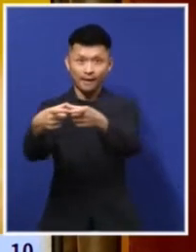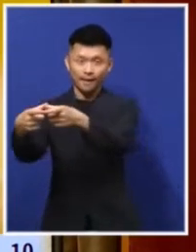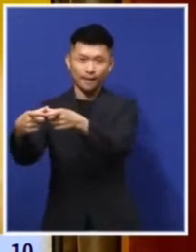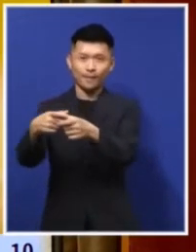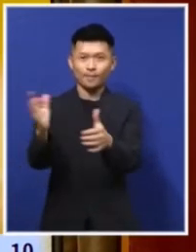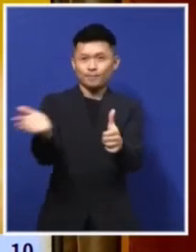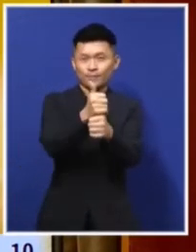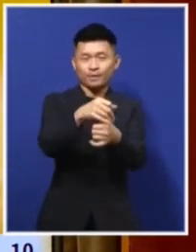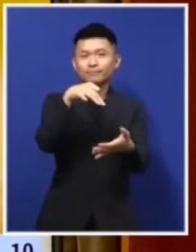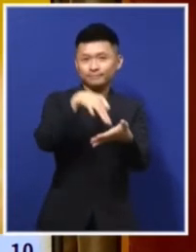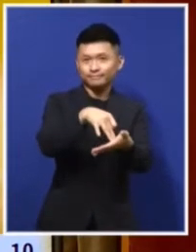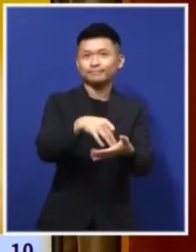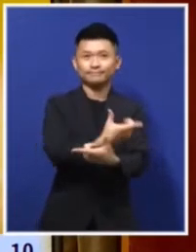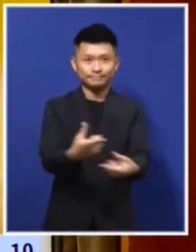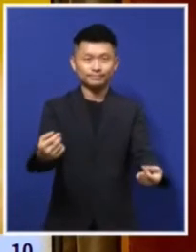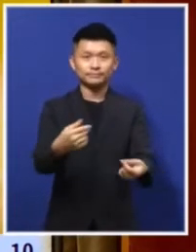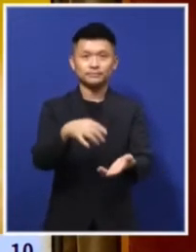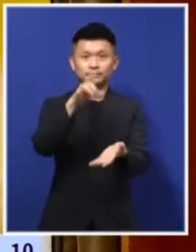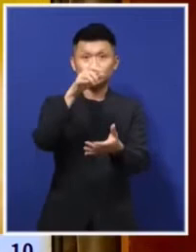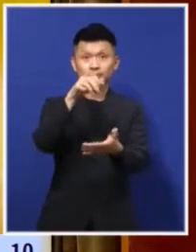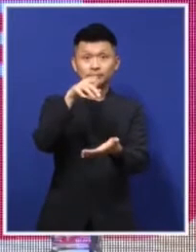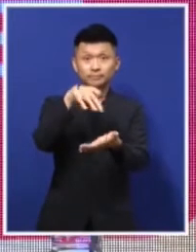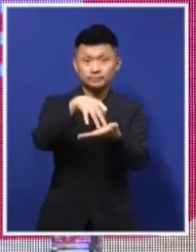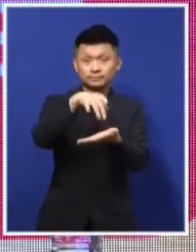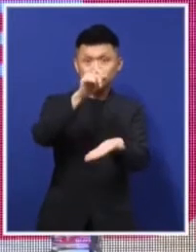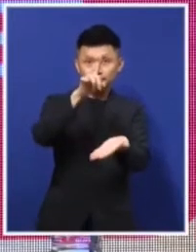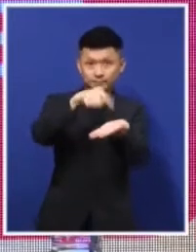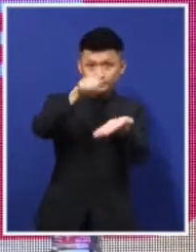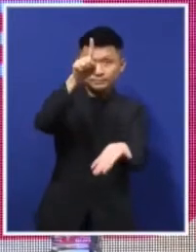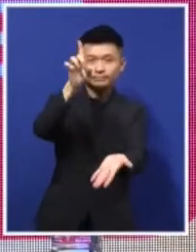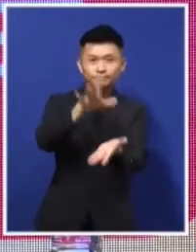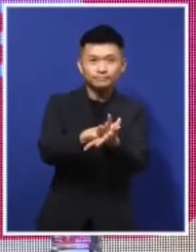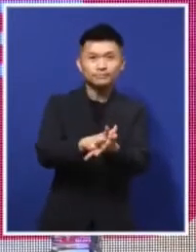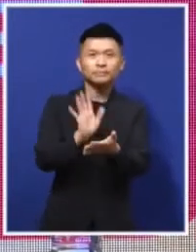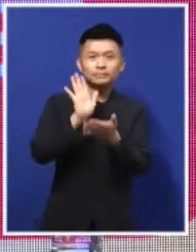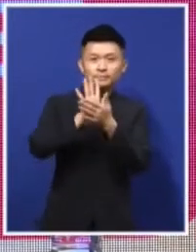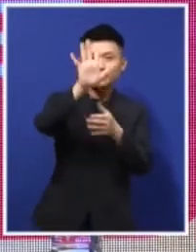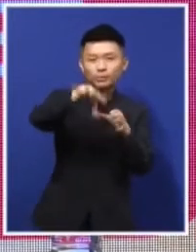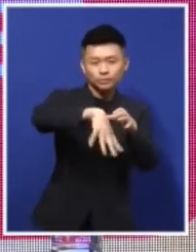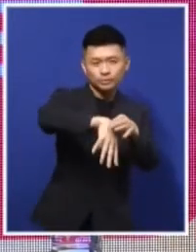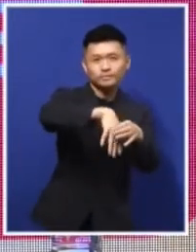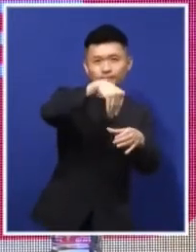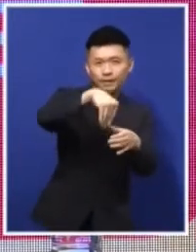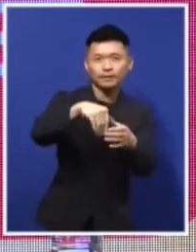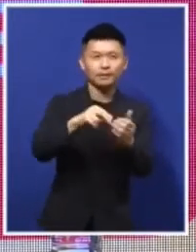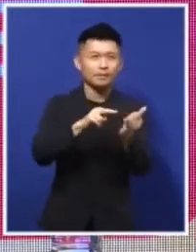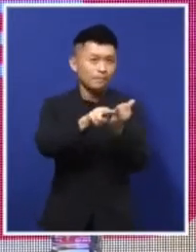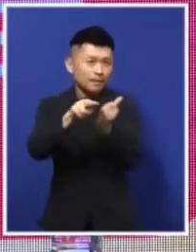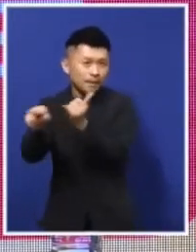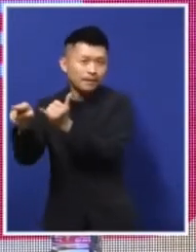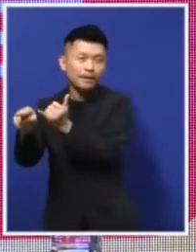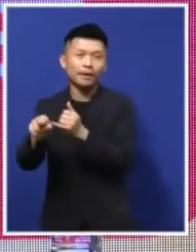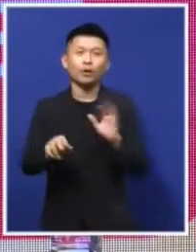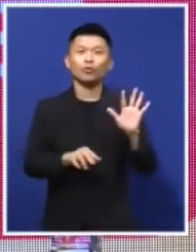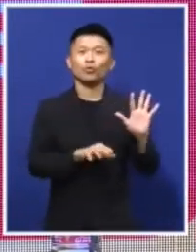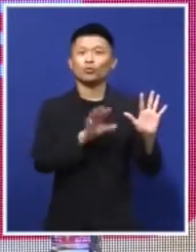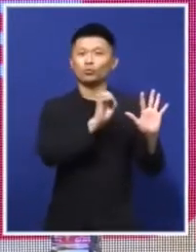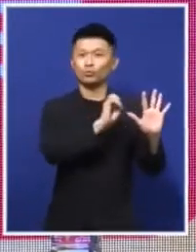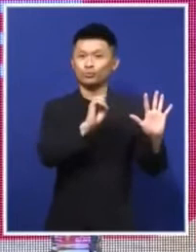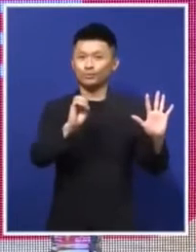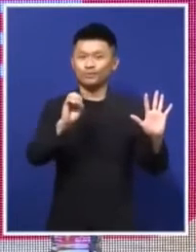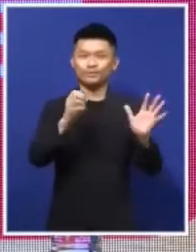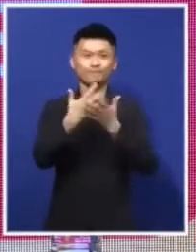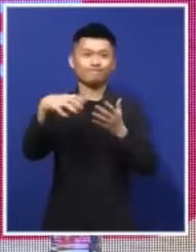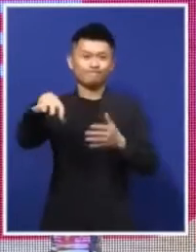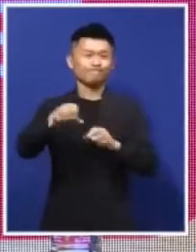这个登记呢，只要登记一次，那所有的后面的抽签啊、通知啊等等，都是由我们5000的这个官网来进